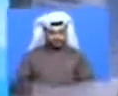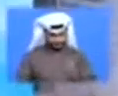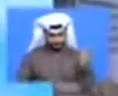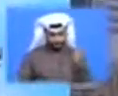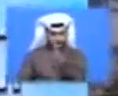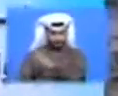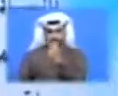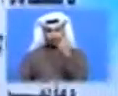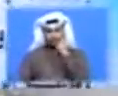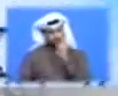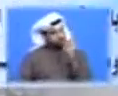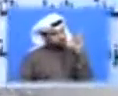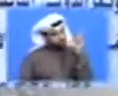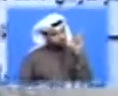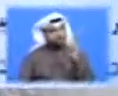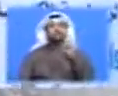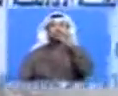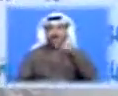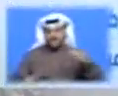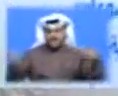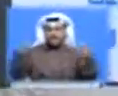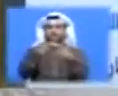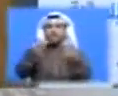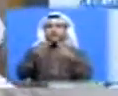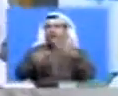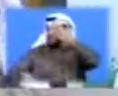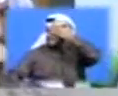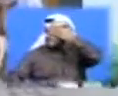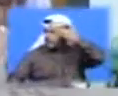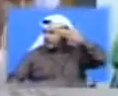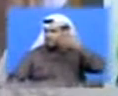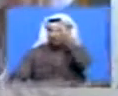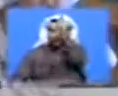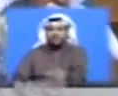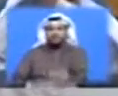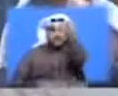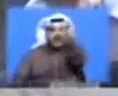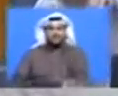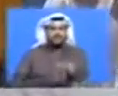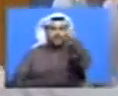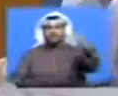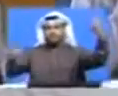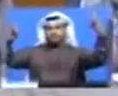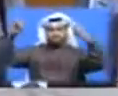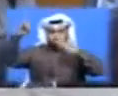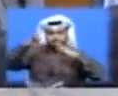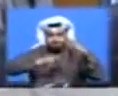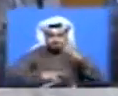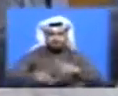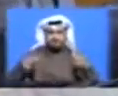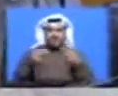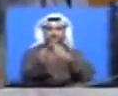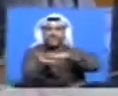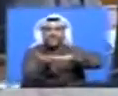مجموعة من الباحثين سيجتمعون تحت سقف واحد من دول العالم لمناقشة بعض الجوانب